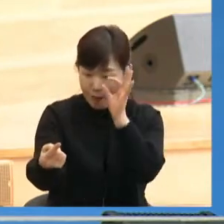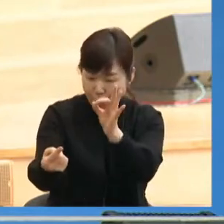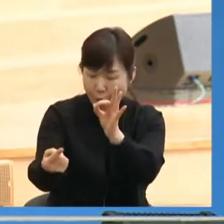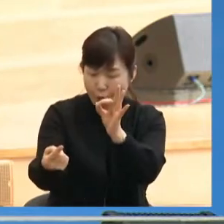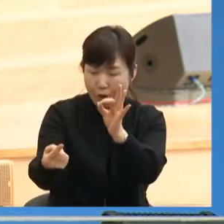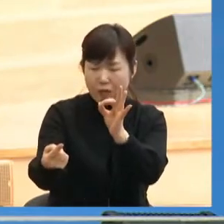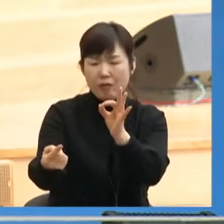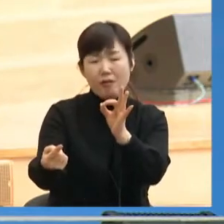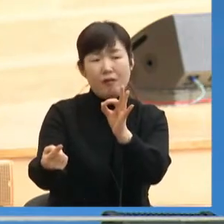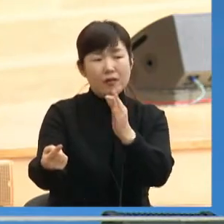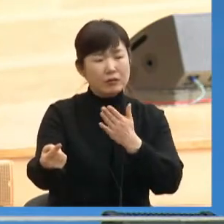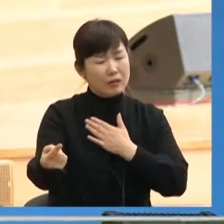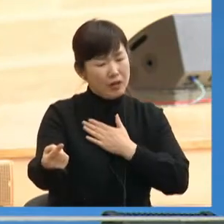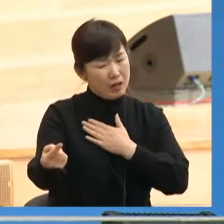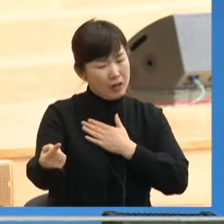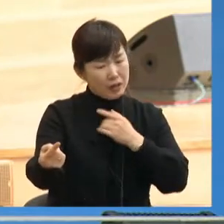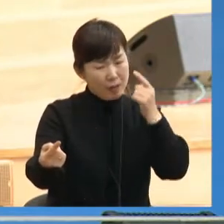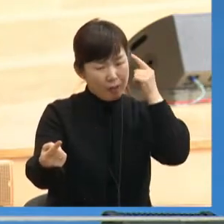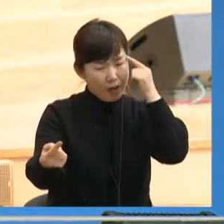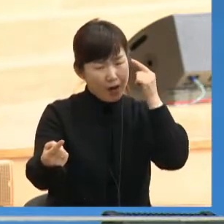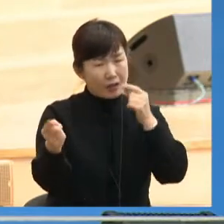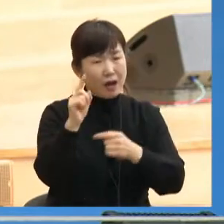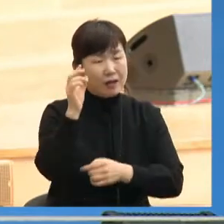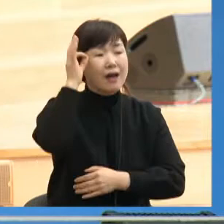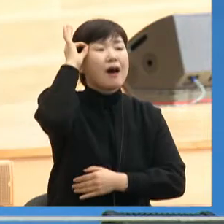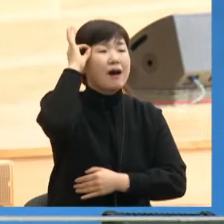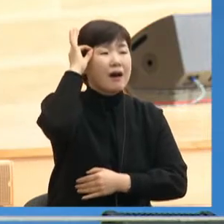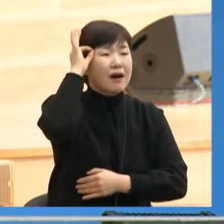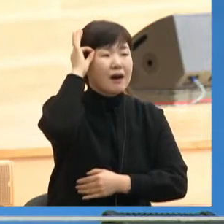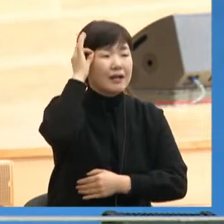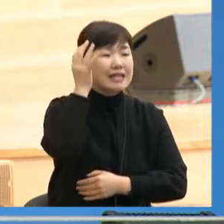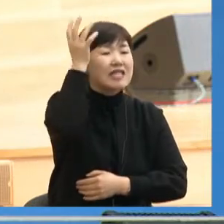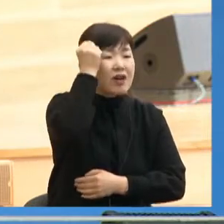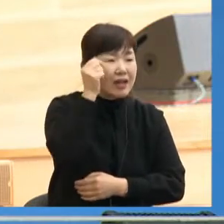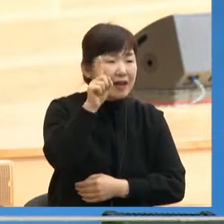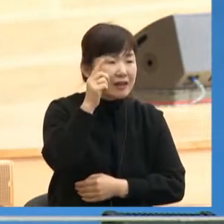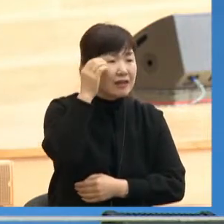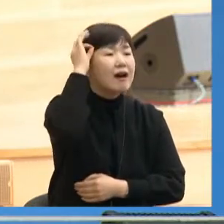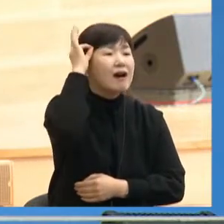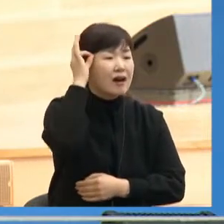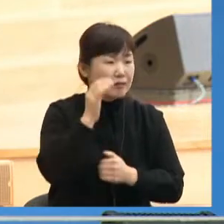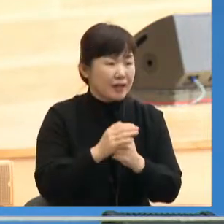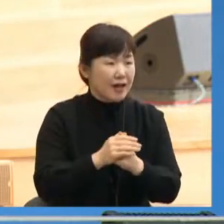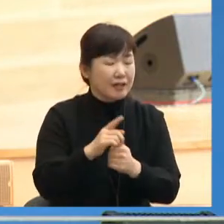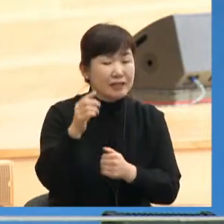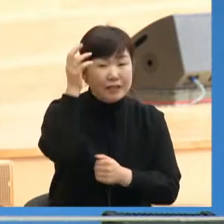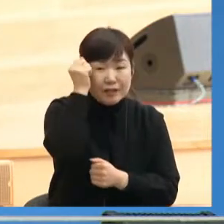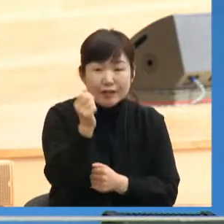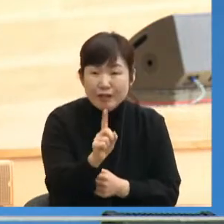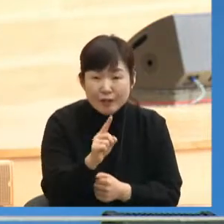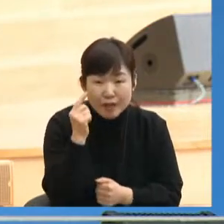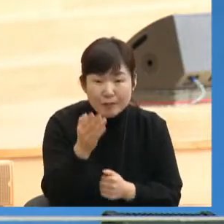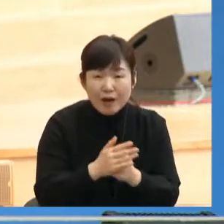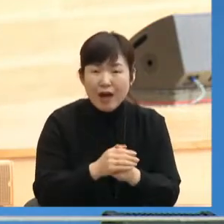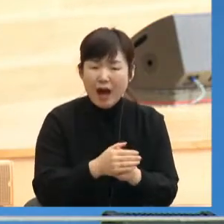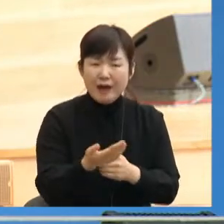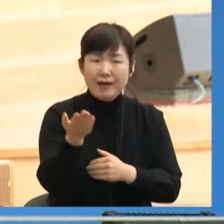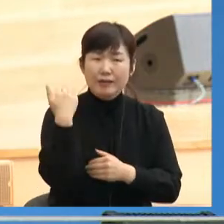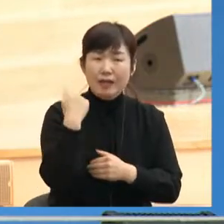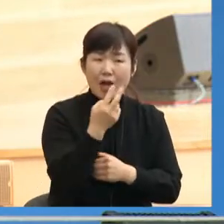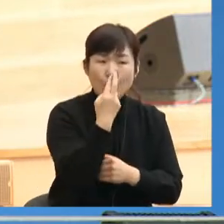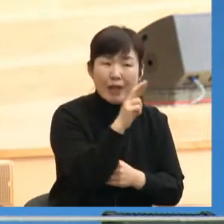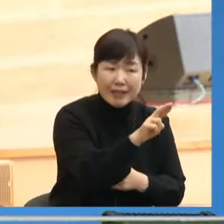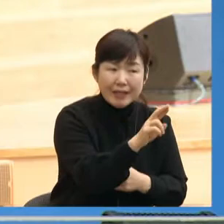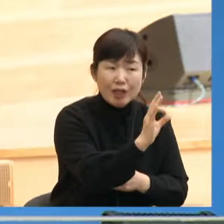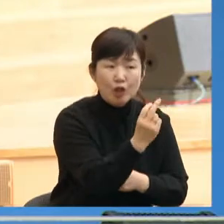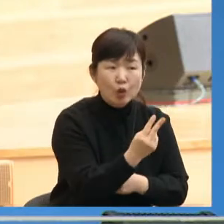보고 있는데 자신의 내리를 딱 스치고 지나갔던 기억이 하나 떠오르는 거예요. 그 기억이 뭐냐면 다윗과